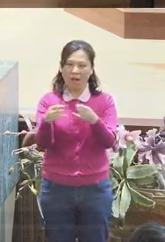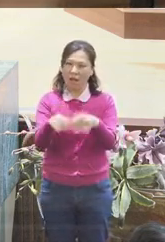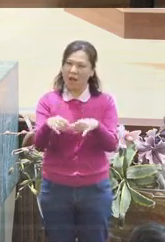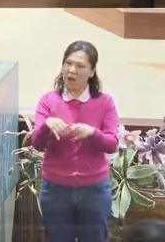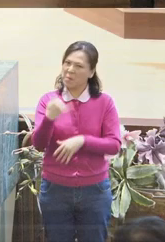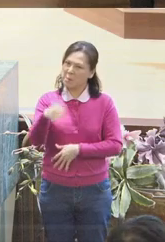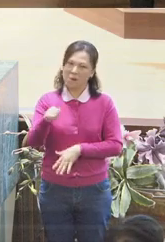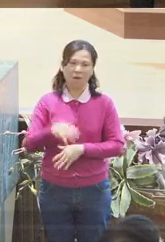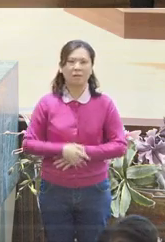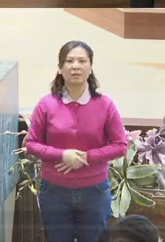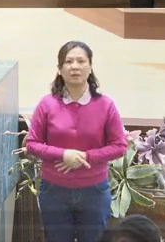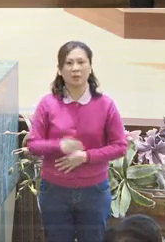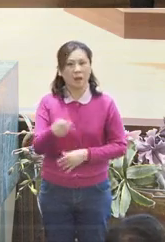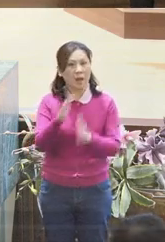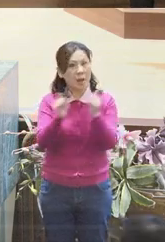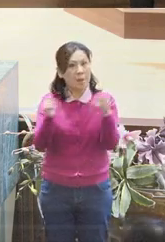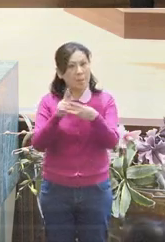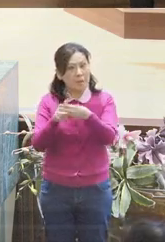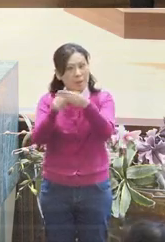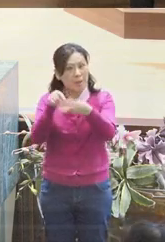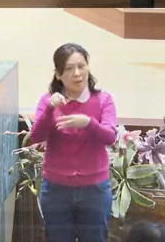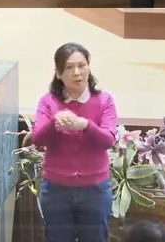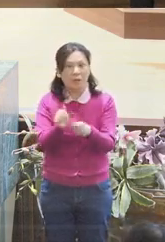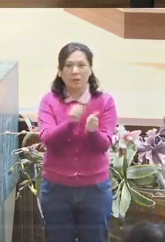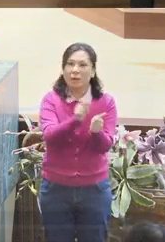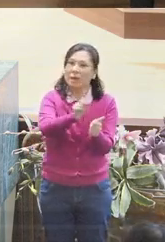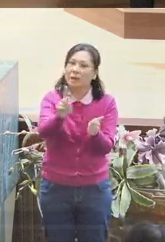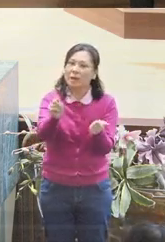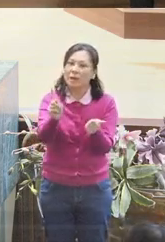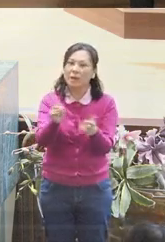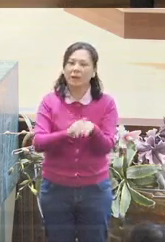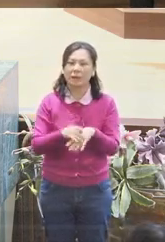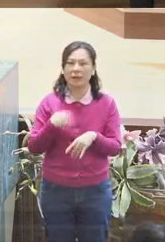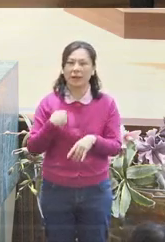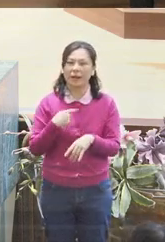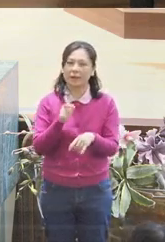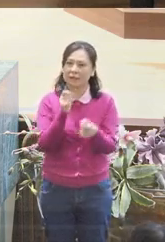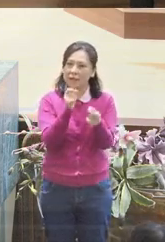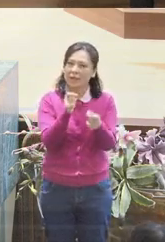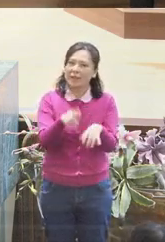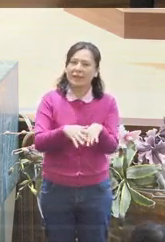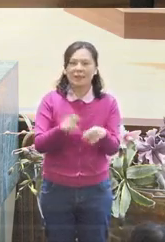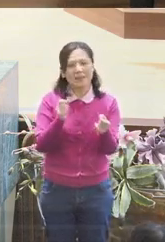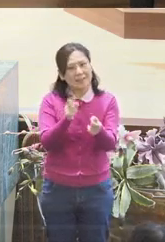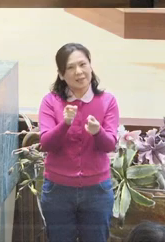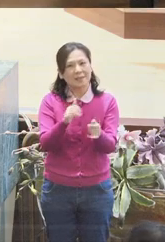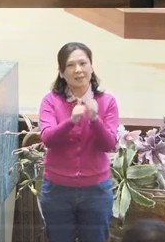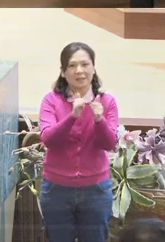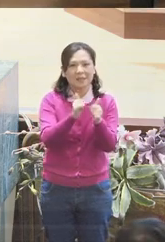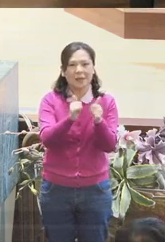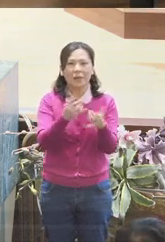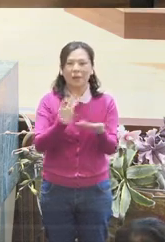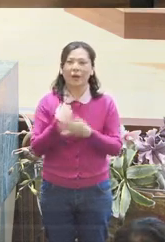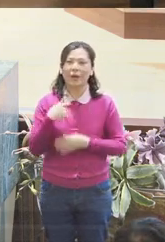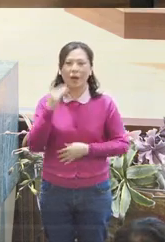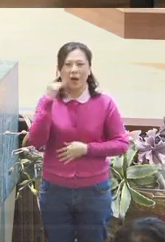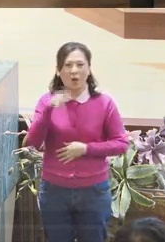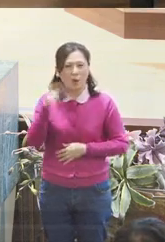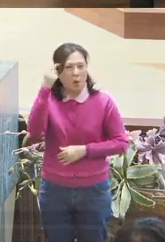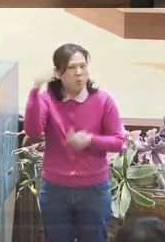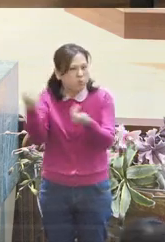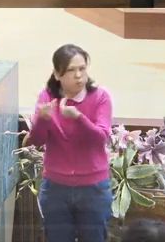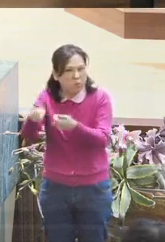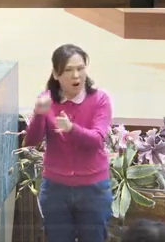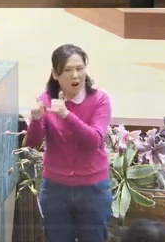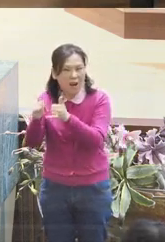就是说，民主它是依赖在我们叫 pro-social 亲社会的一种情感，而反社会 anti-social 的情